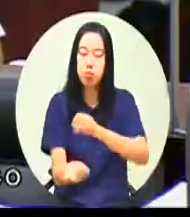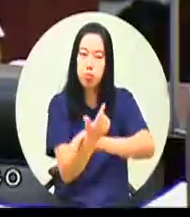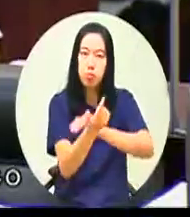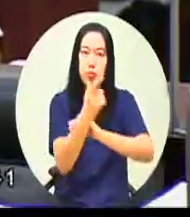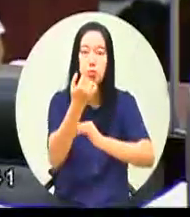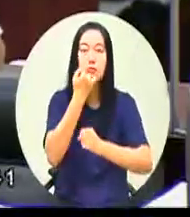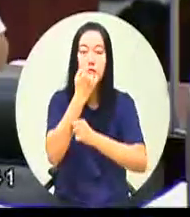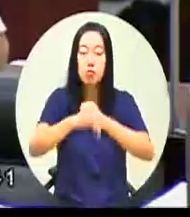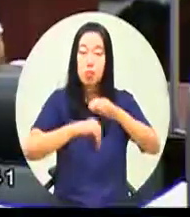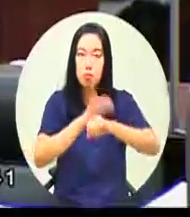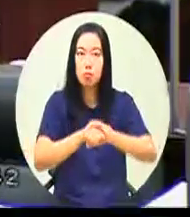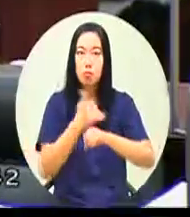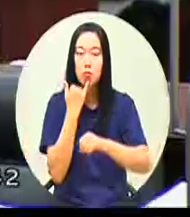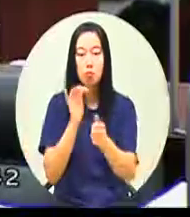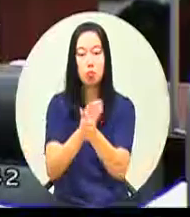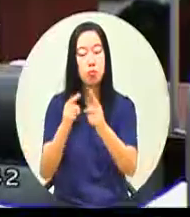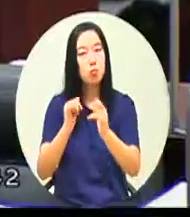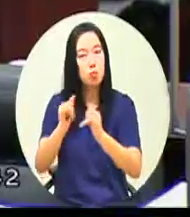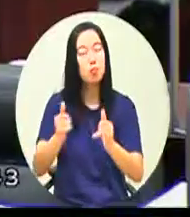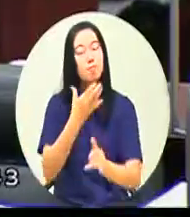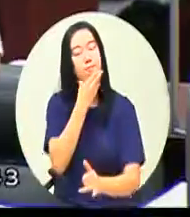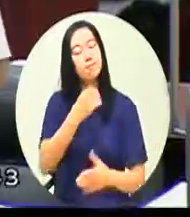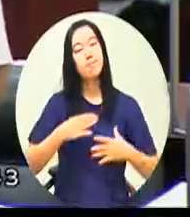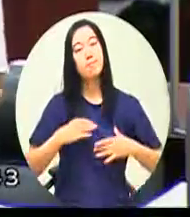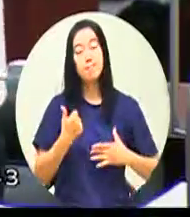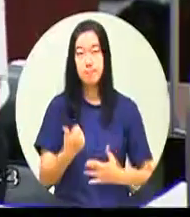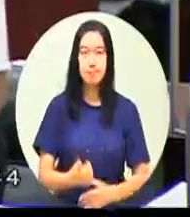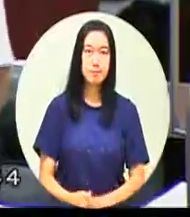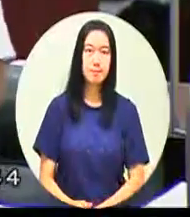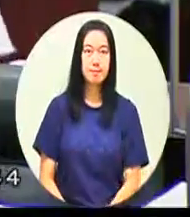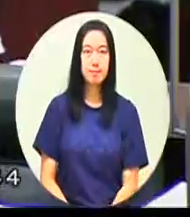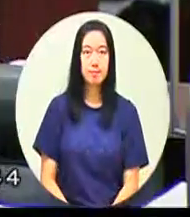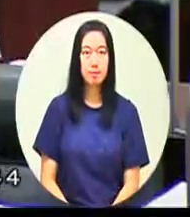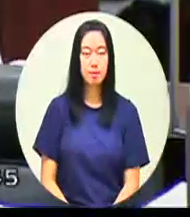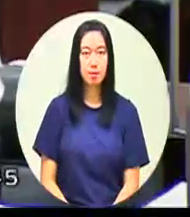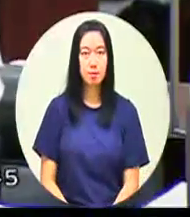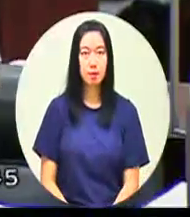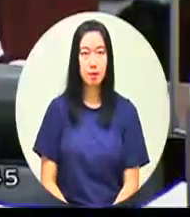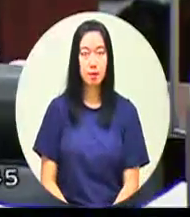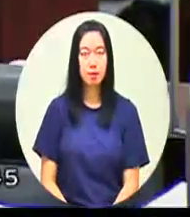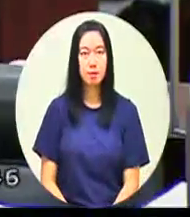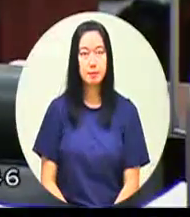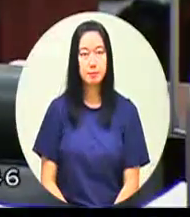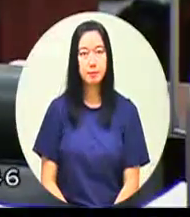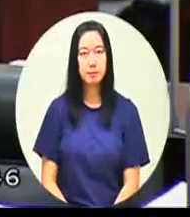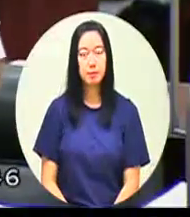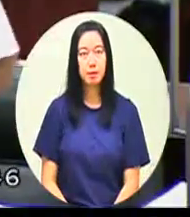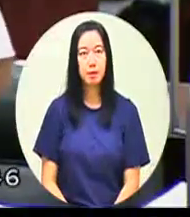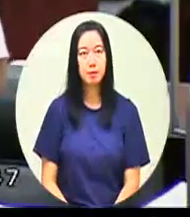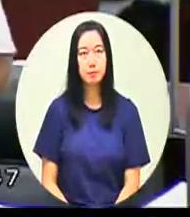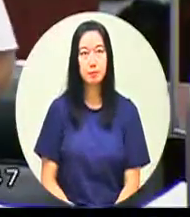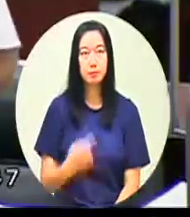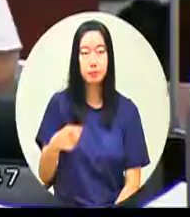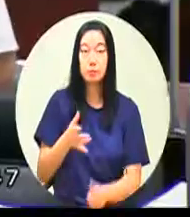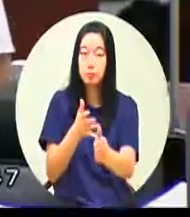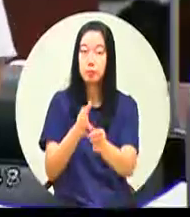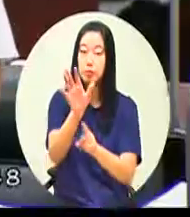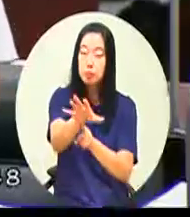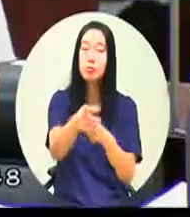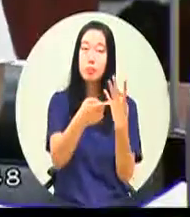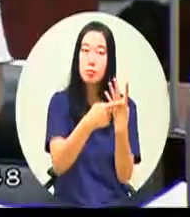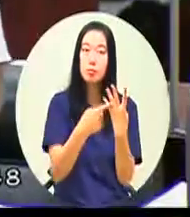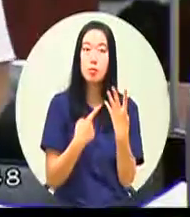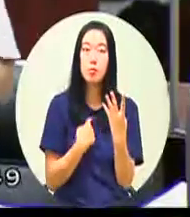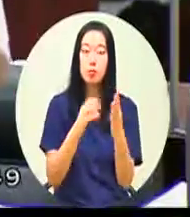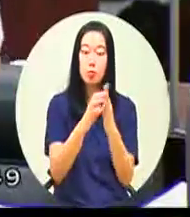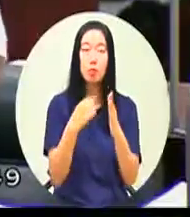完成，让民众、啊、能够享用啦。好、哦，谢谢。 啊、 哦，啊，接着下去哈、哦，我要请教农业啦。哦，这届哈、